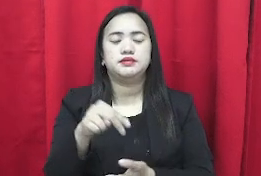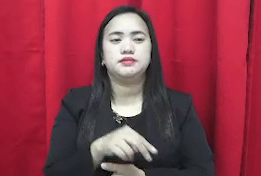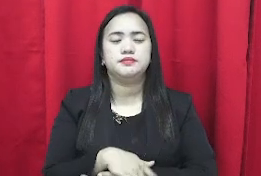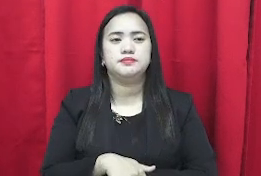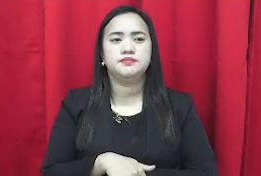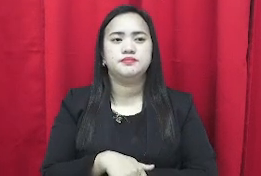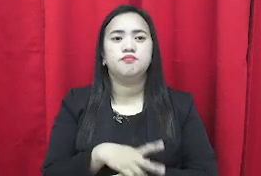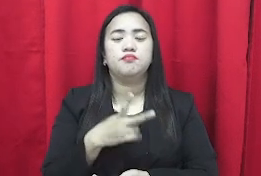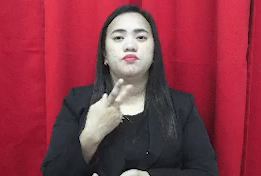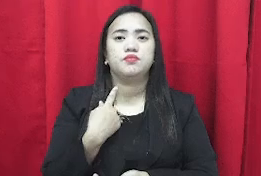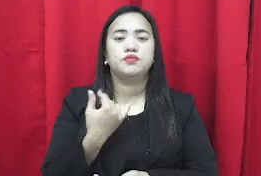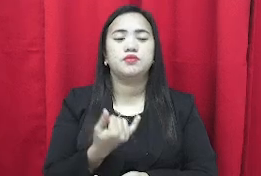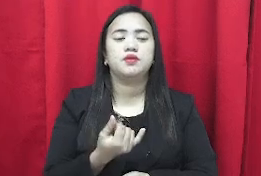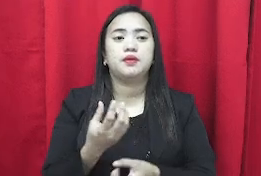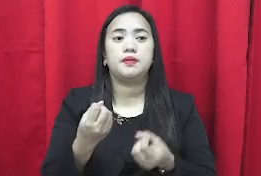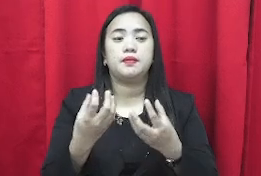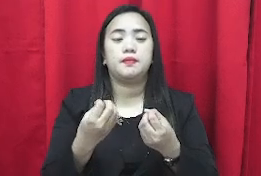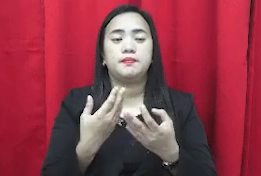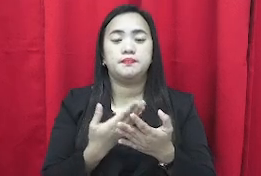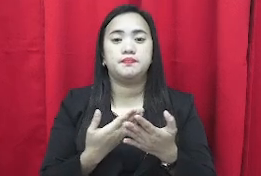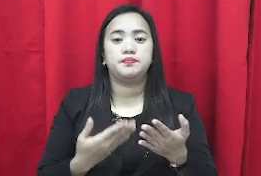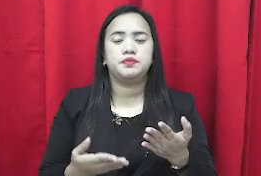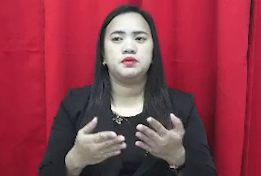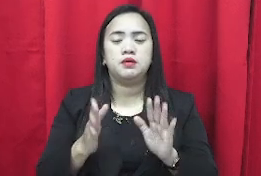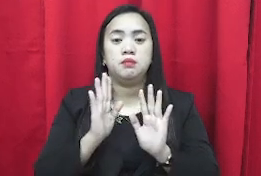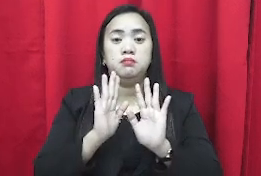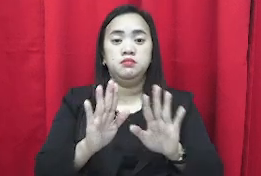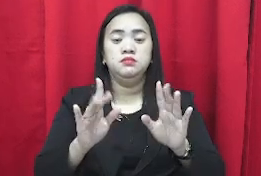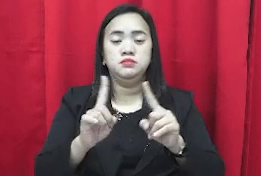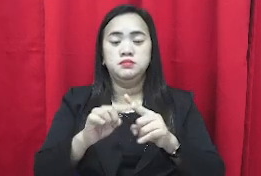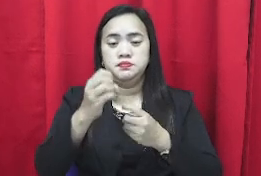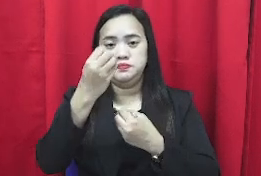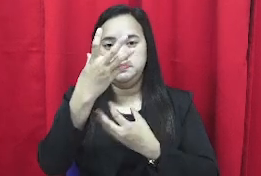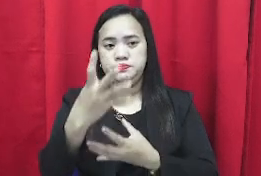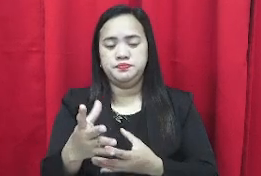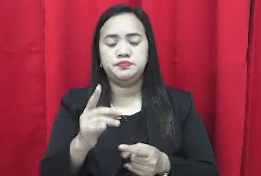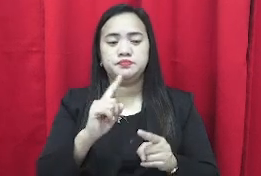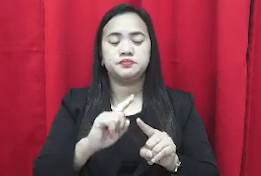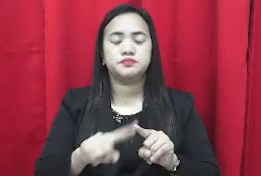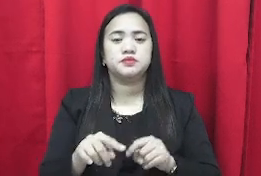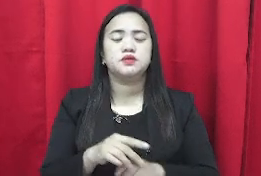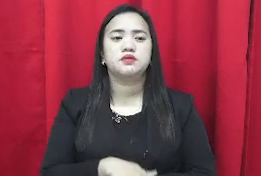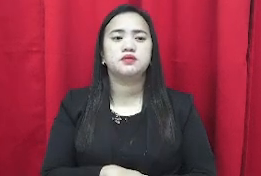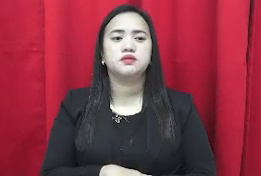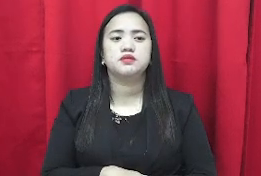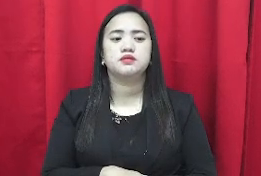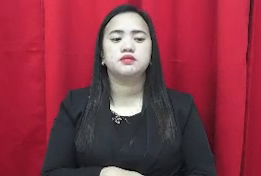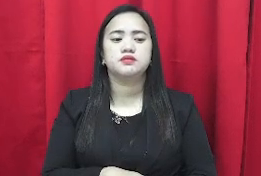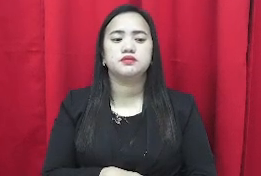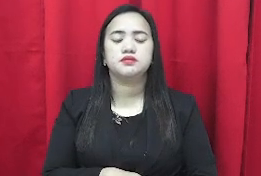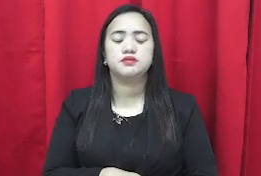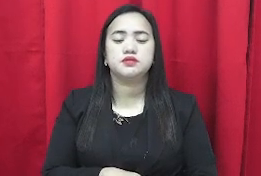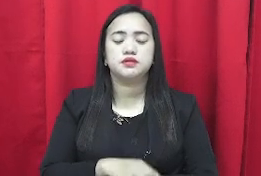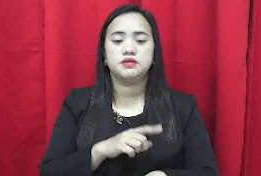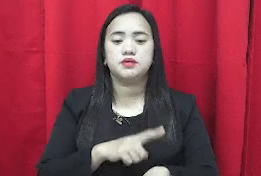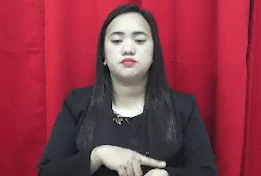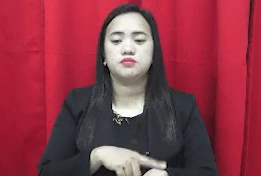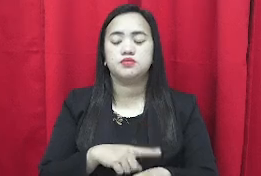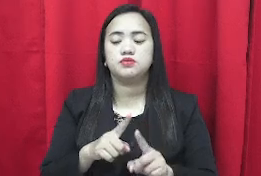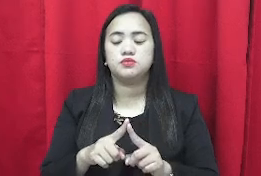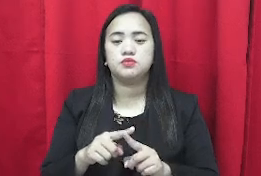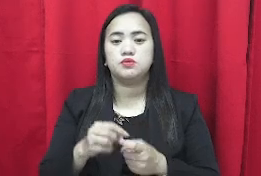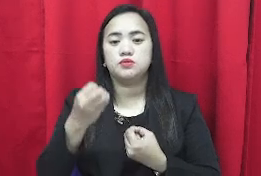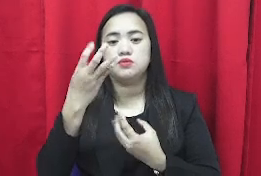maraming bata napipilitan lang sumunod Okay pero yun talagang pagsunod na gagawin mo yung proper na